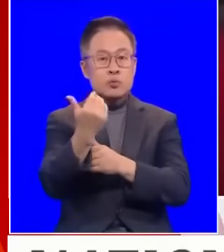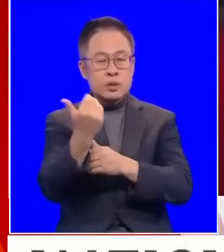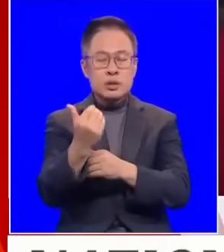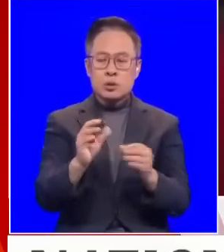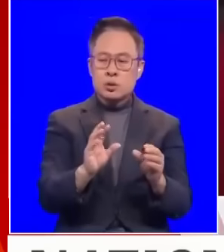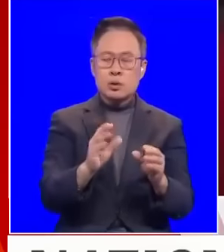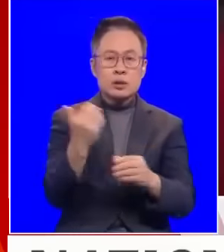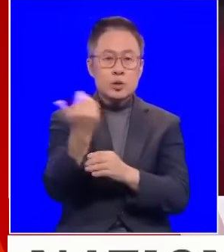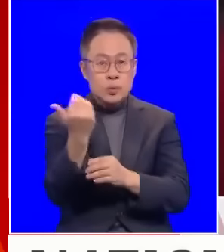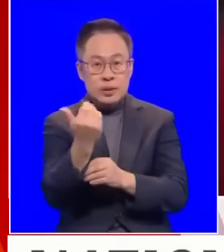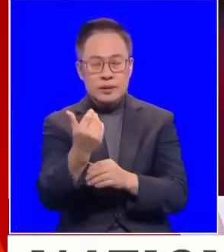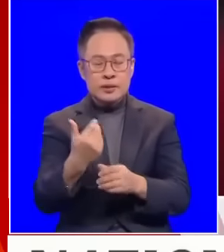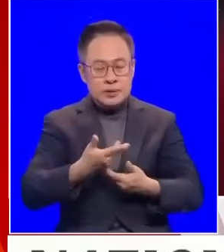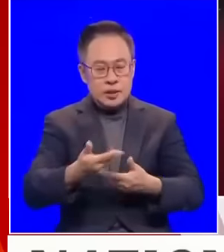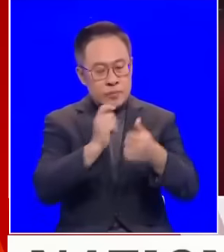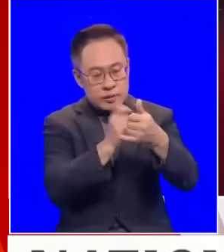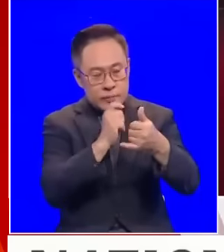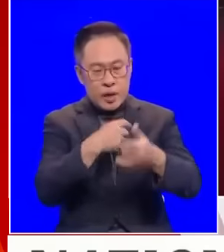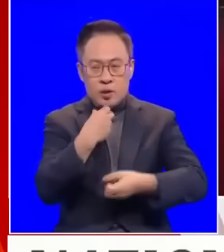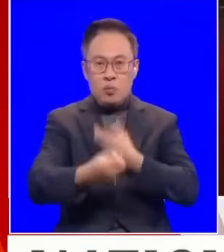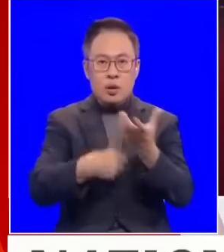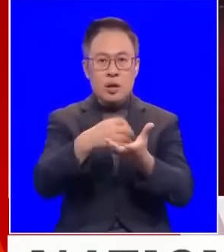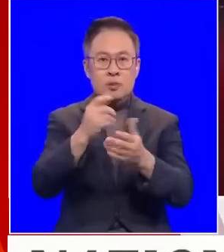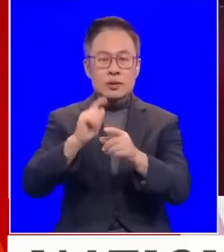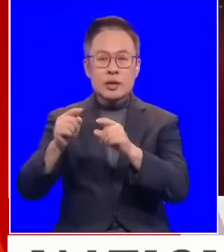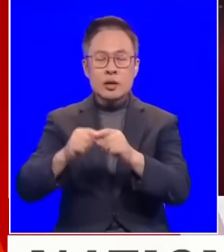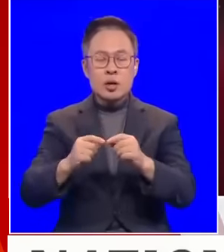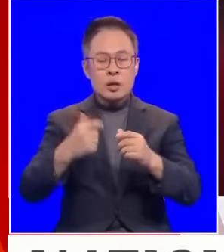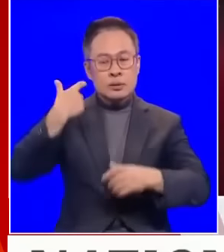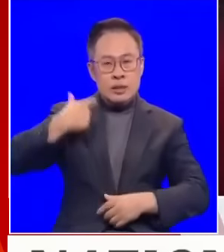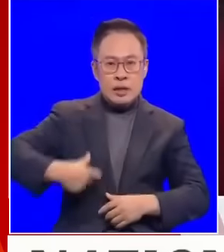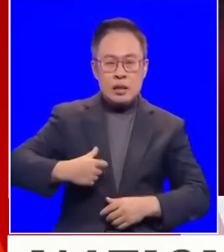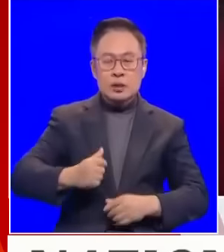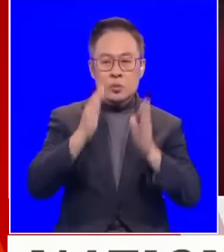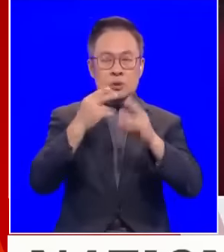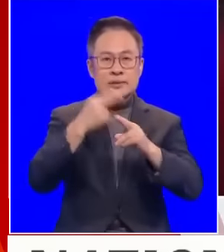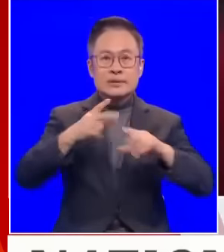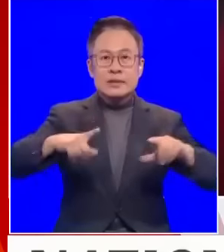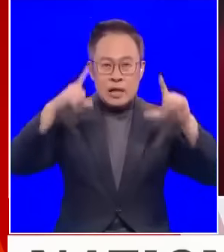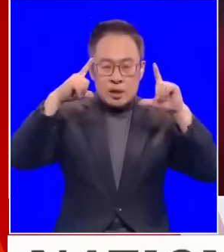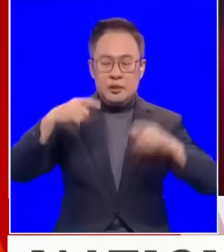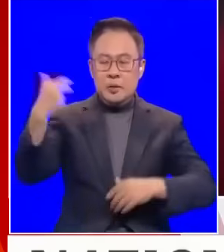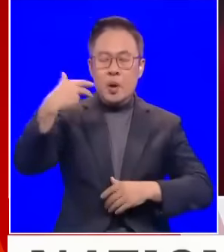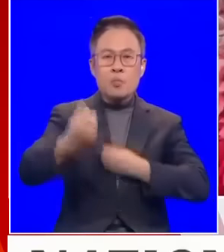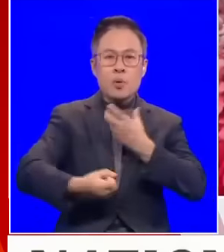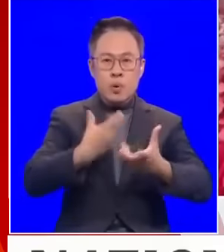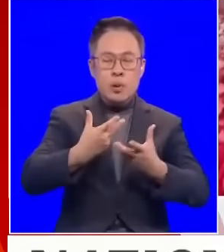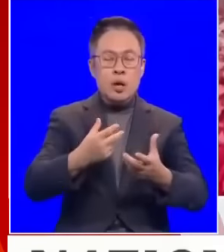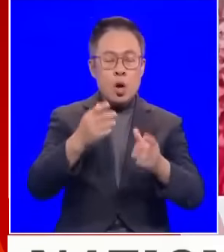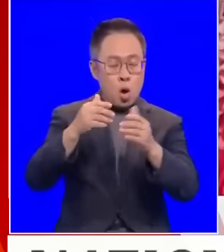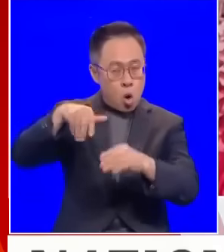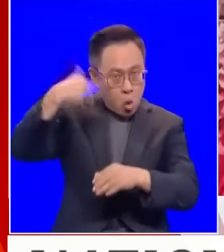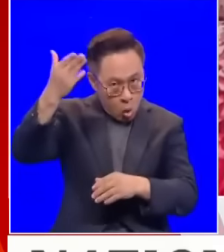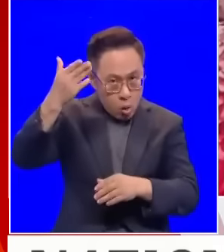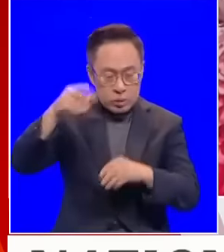หวังดีต่อสังคมอินฟลูเอนเซอร์ต่างๆอยากให้ท่านได้มีการตรวจสอบข้อเท็จจริงเบื้